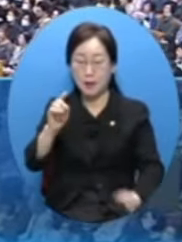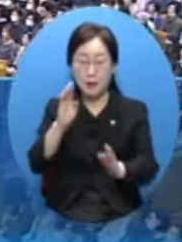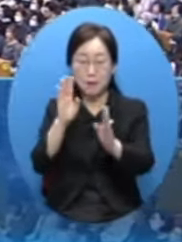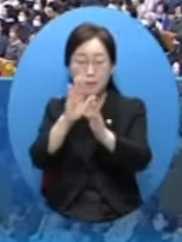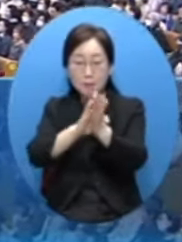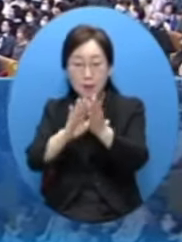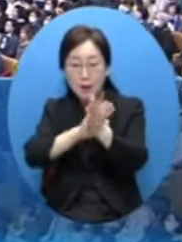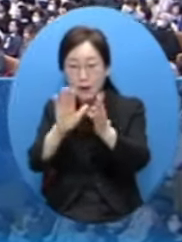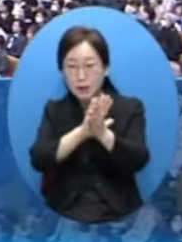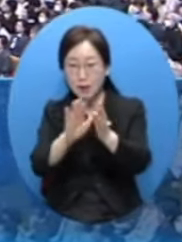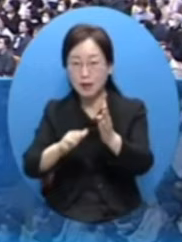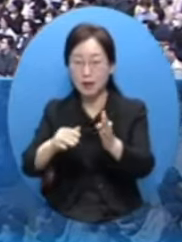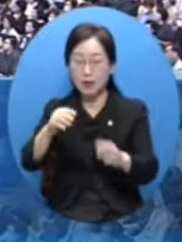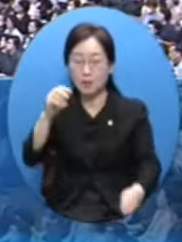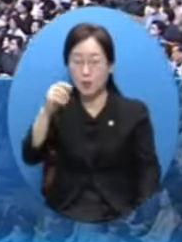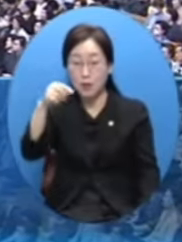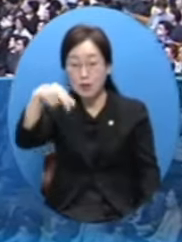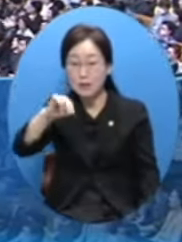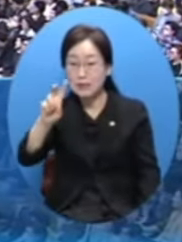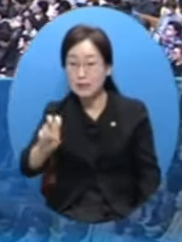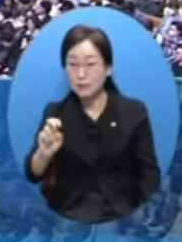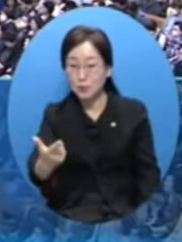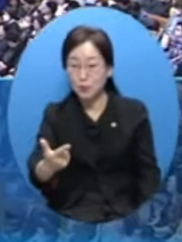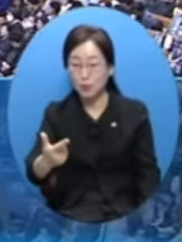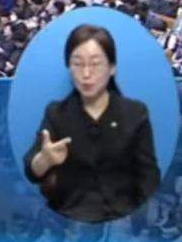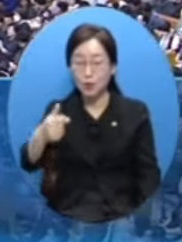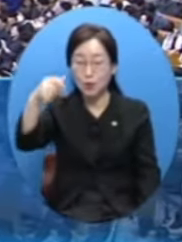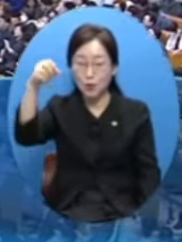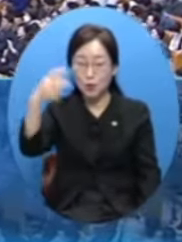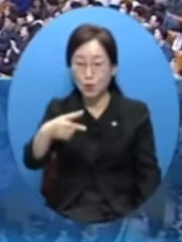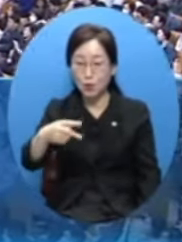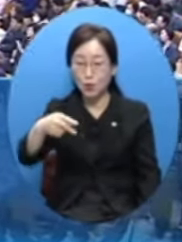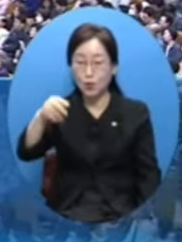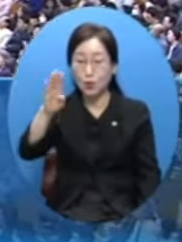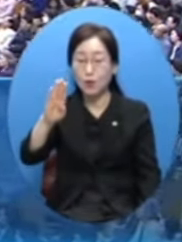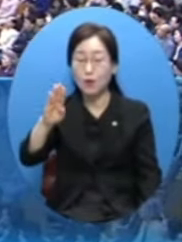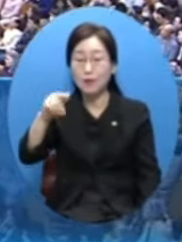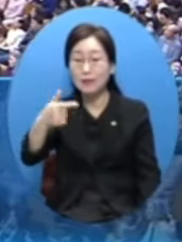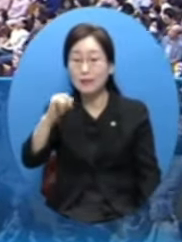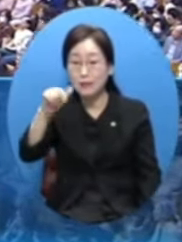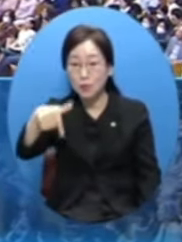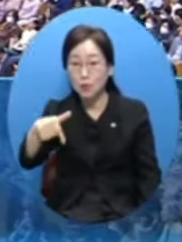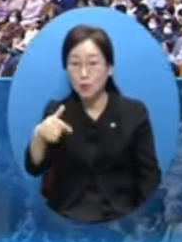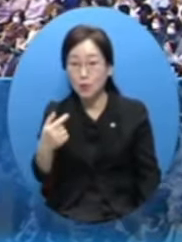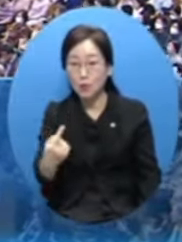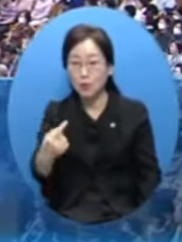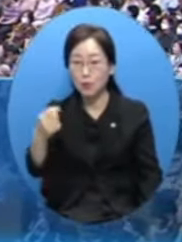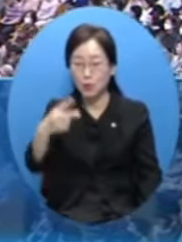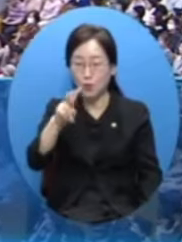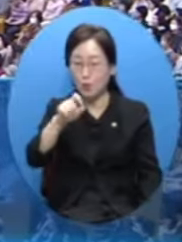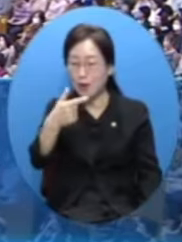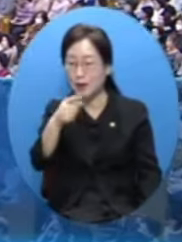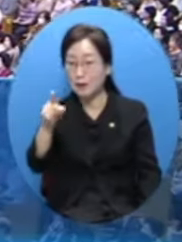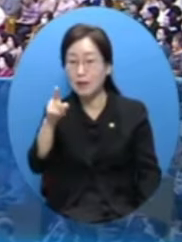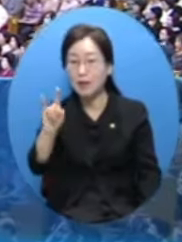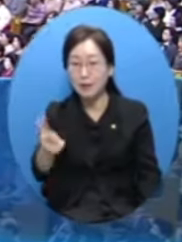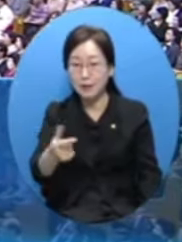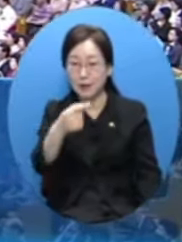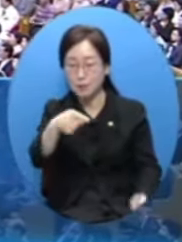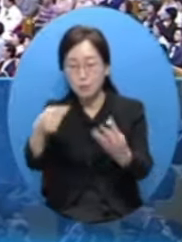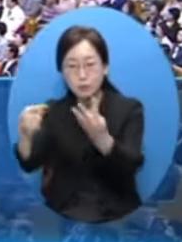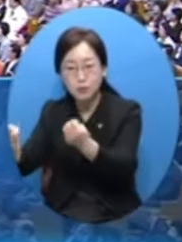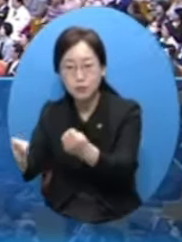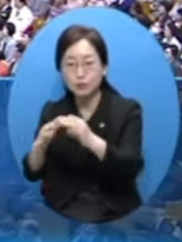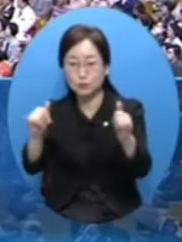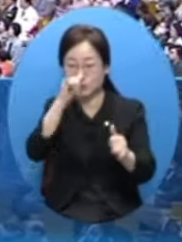하는 시므온과 군내 사람 루교와 분봉왕 헤롯의 조동생 마나인과 및 사울이라 주를 섬겨 금식할 때에 성령이